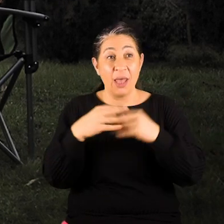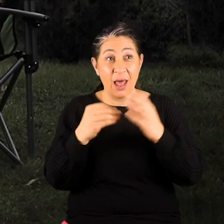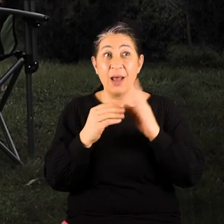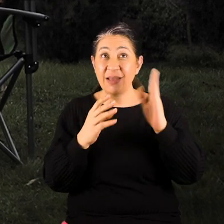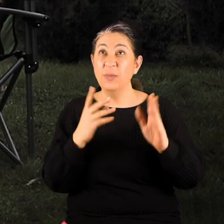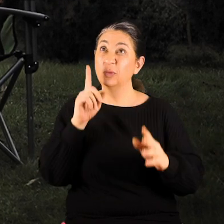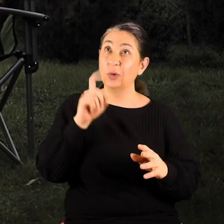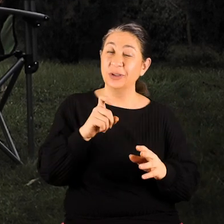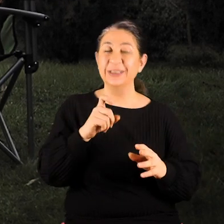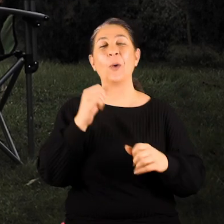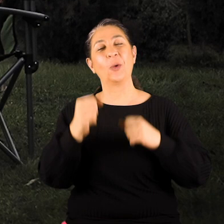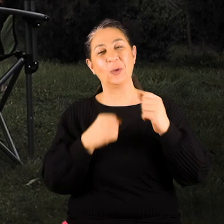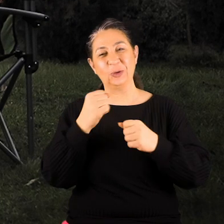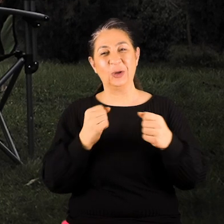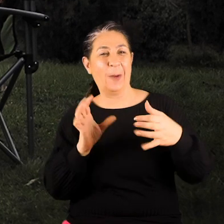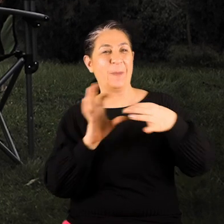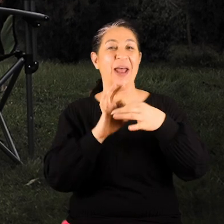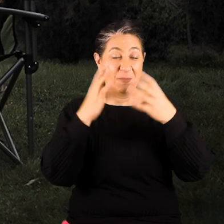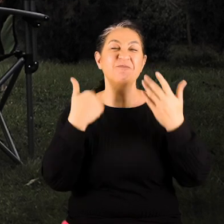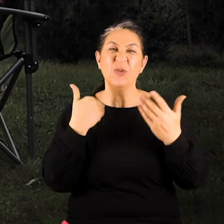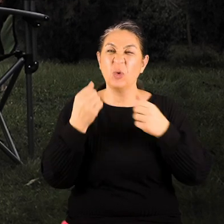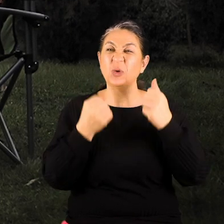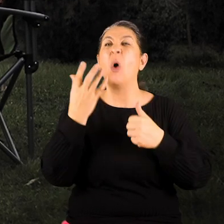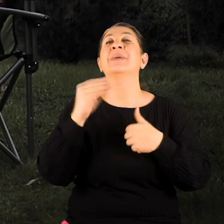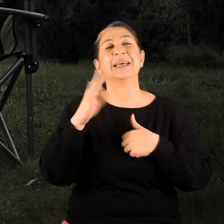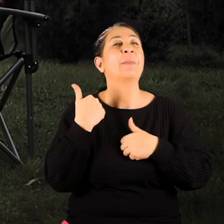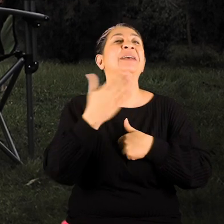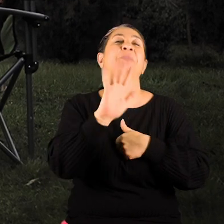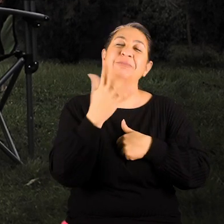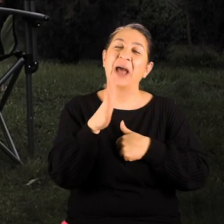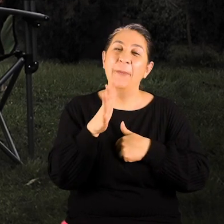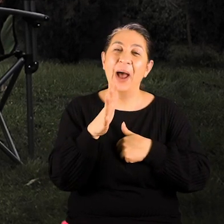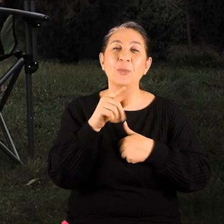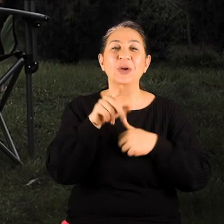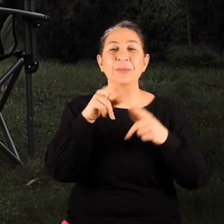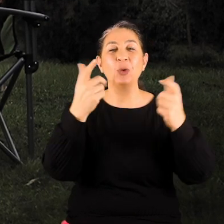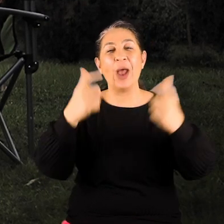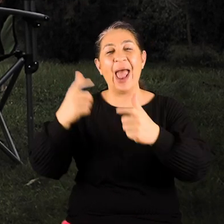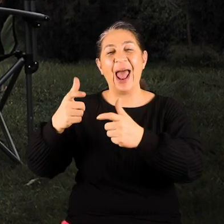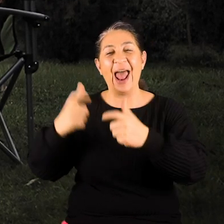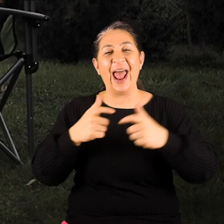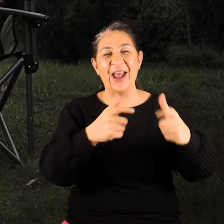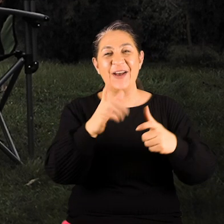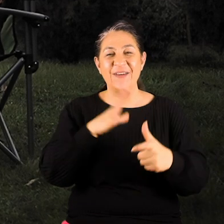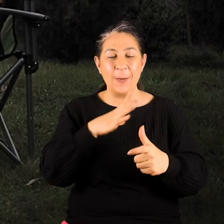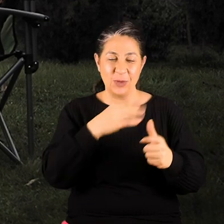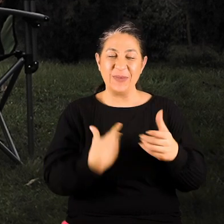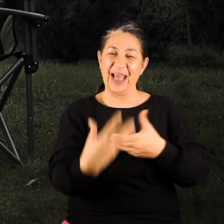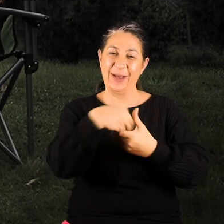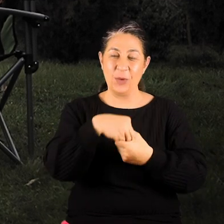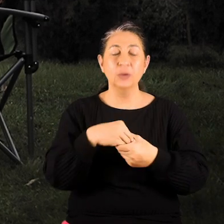miydim sorusunun cevabını koşuyla buldum açıkçası. Koşu olmasaydı ben oraya gitmezdim muhtemelen. Evet. Bunun gibi bir sürü yer var. Koşu aslında kesinlikle. Bize bunları da